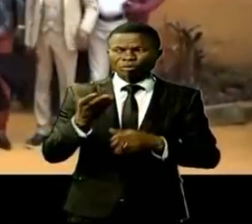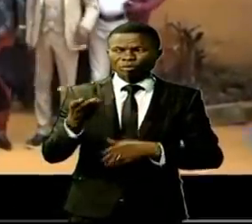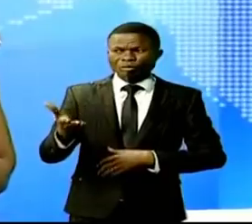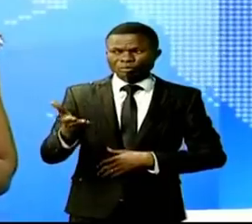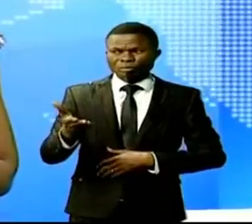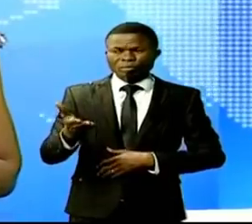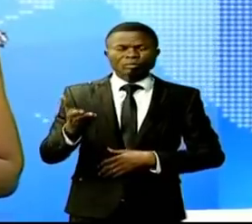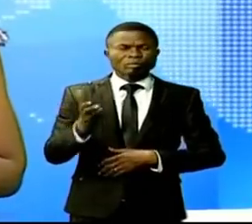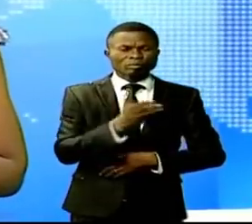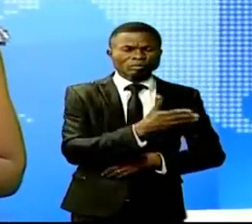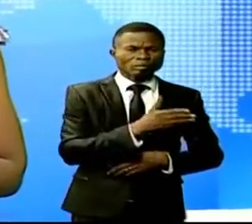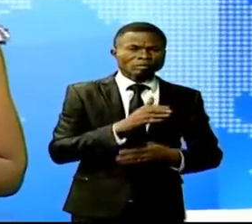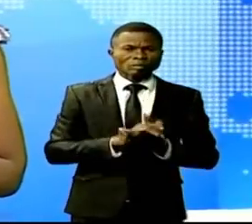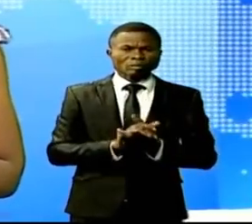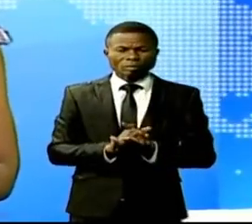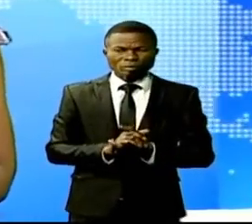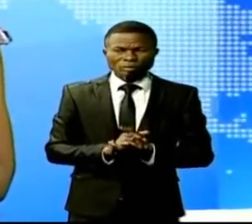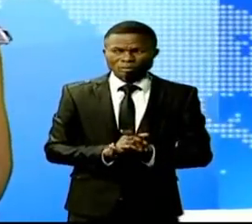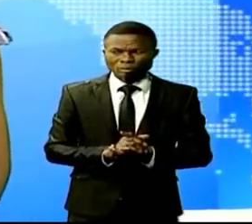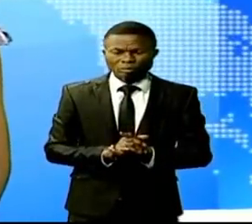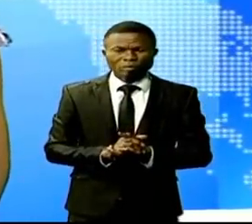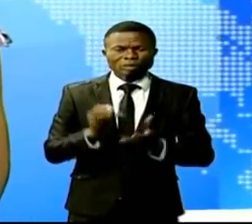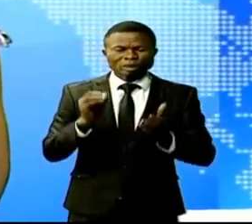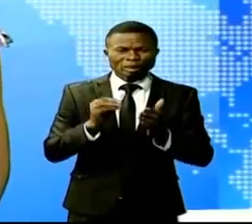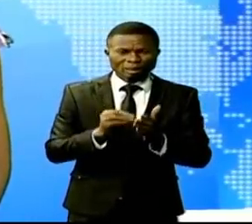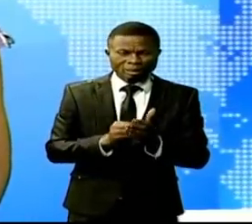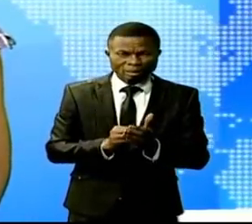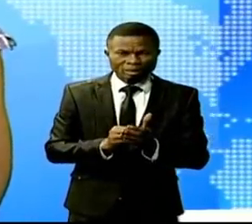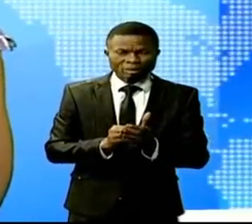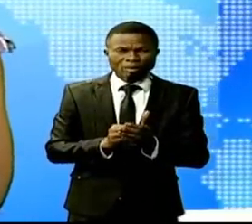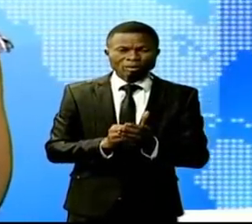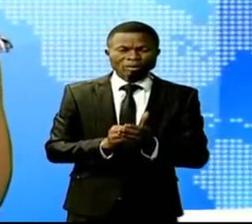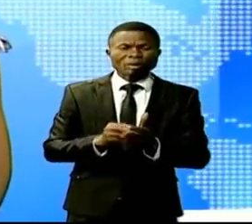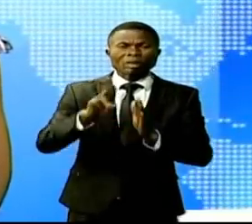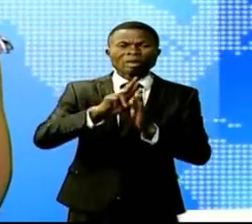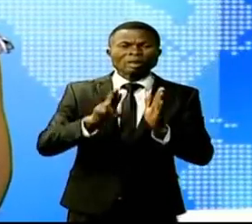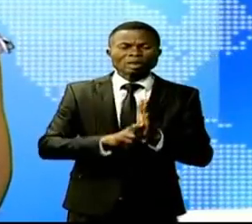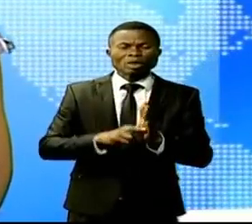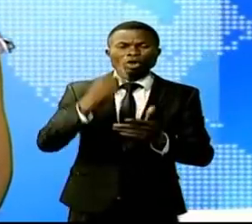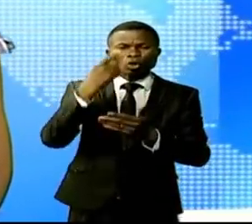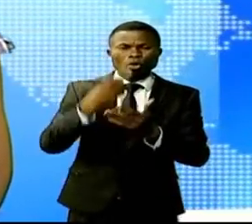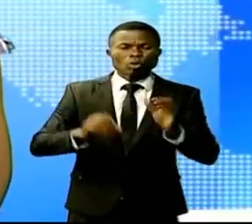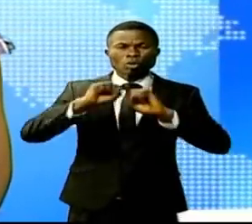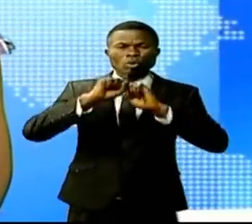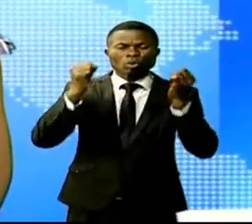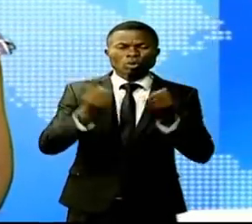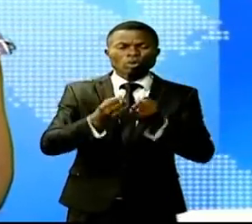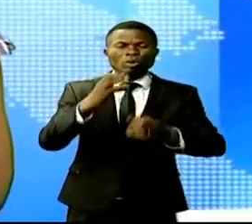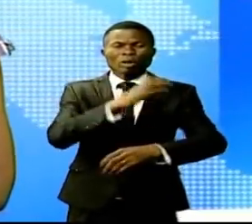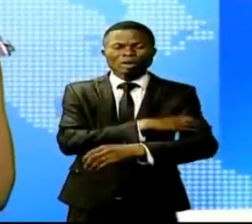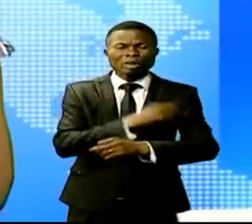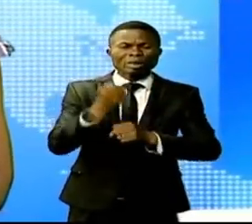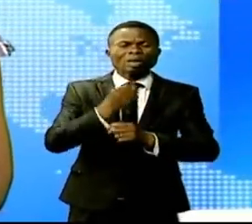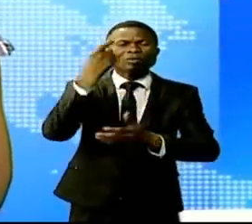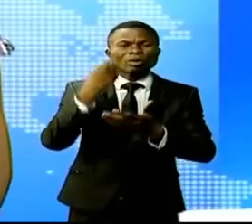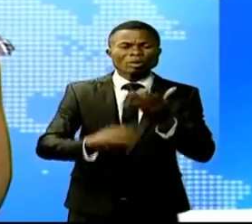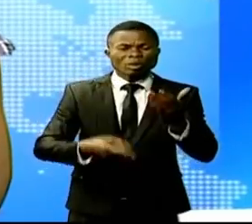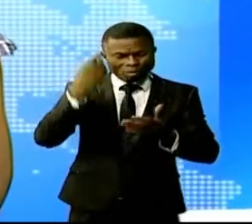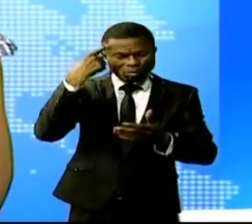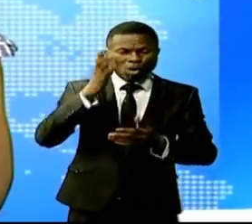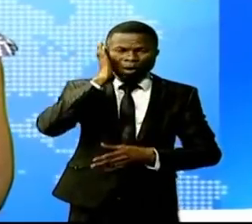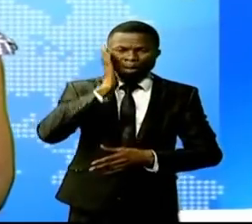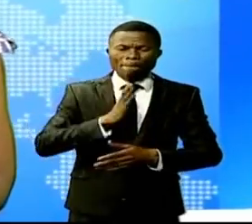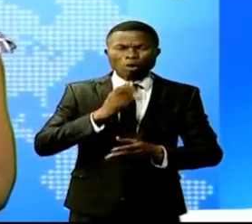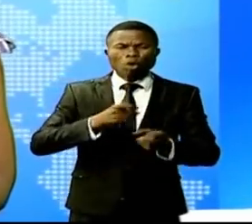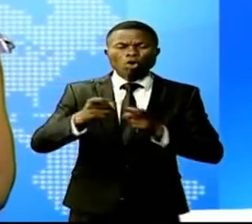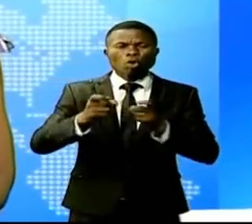2030. Et puis, quel est le rôle que doit jouer la société civile pour la bonne